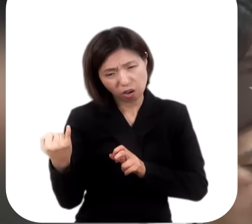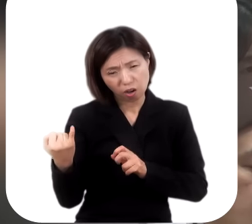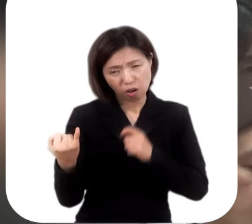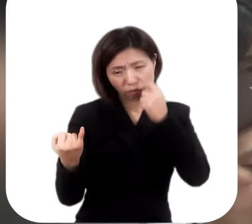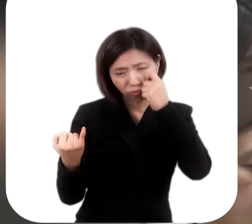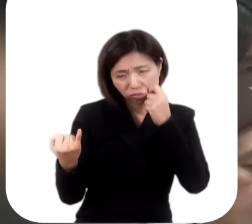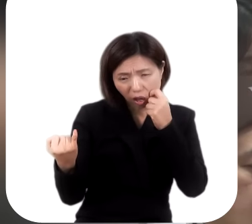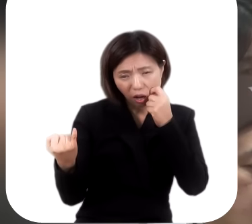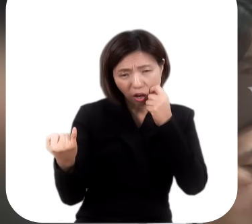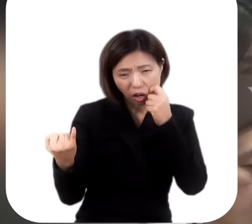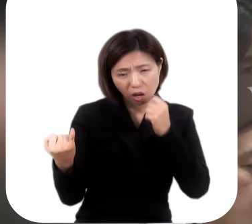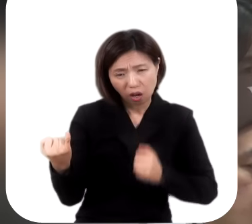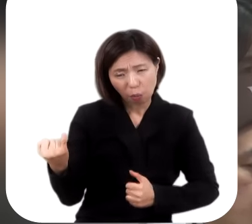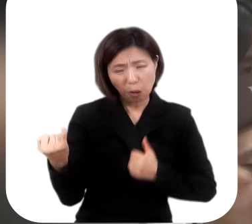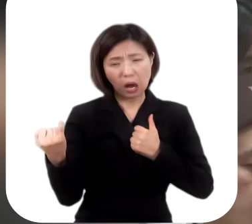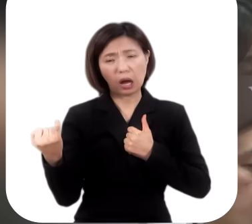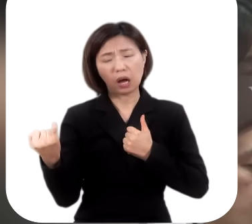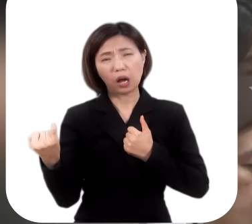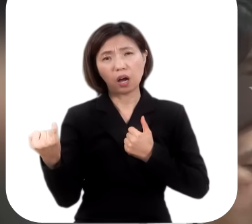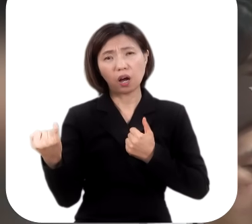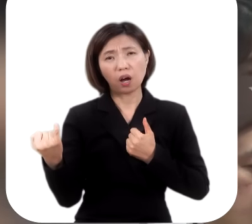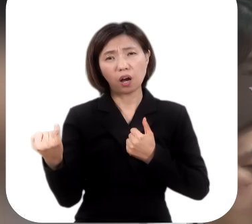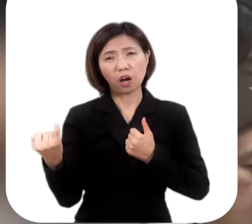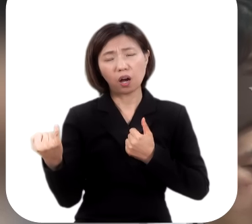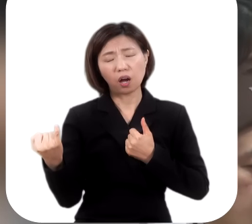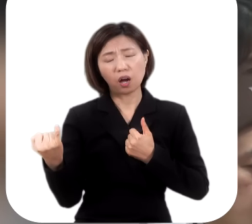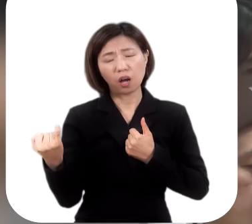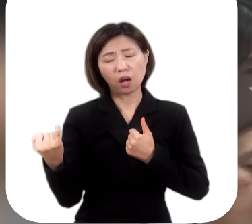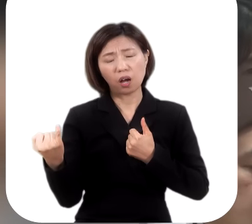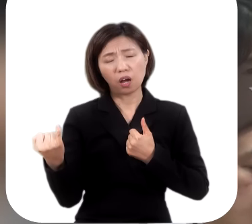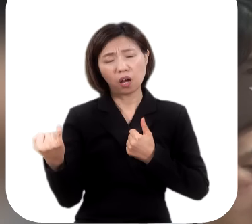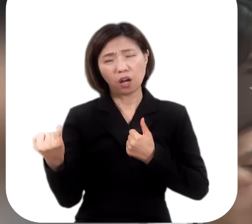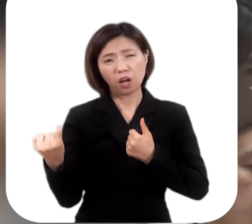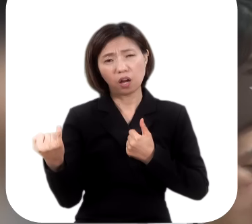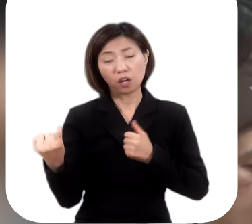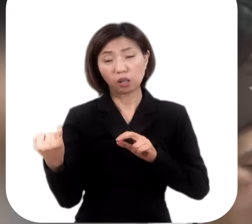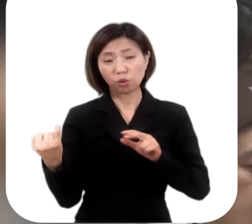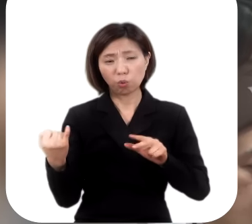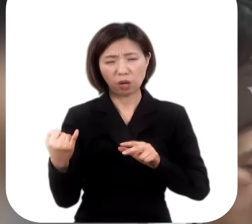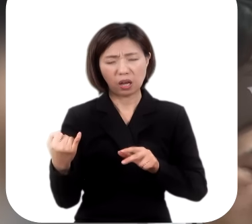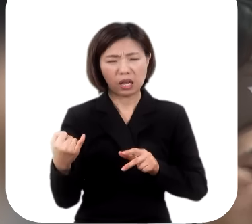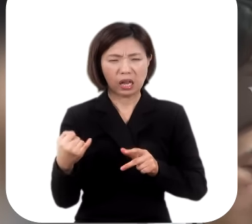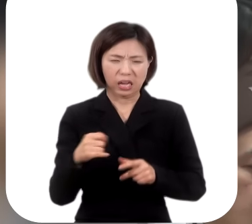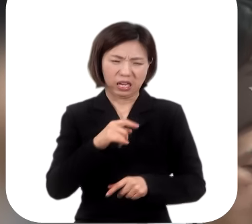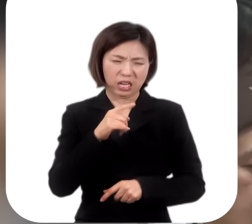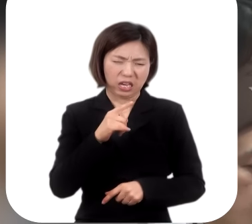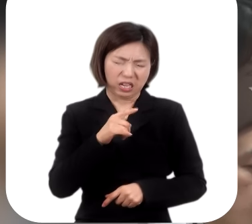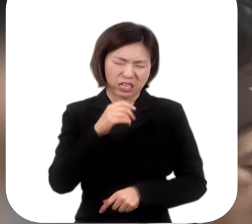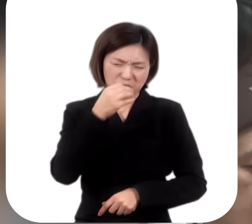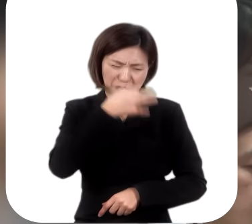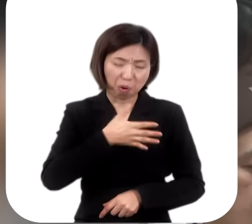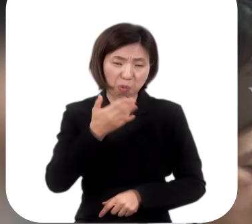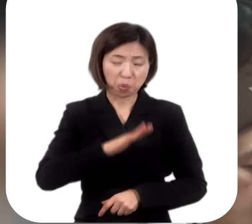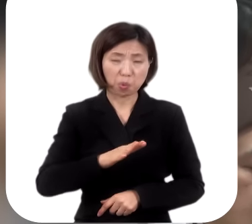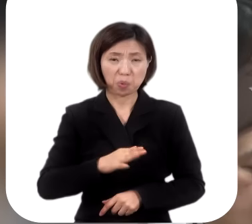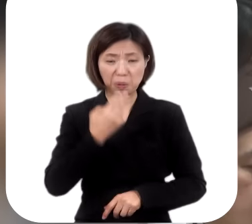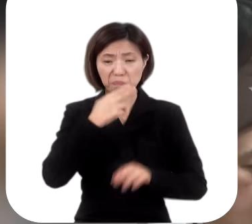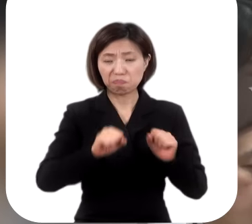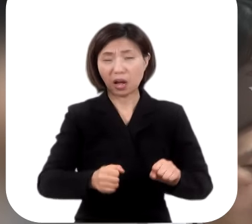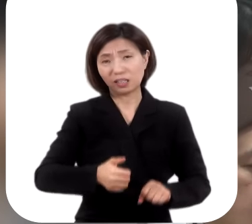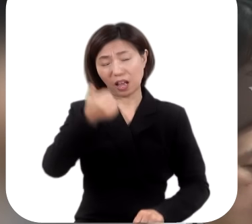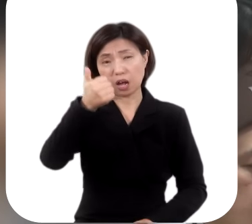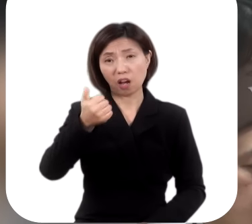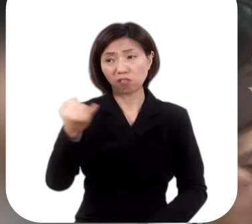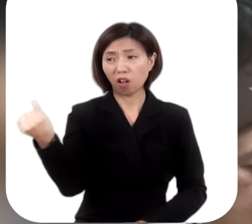미움인지 안쓰러움인지 화도 나기도 하고 이승이 개똥밭에 굴러도 이승이 낫다고 하는데